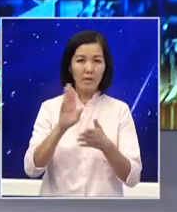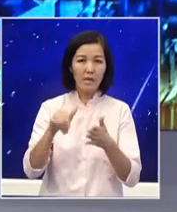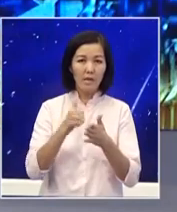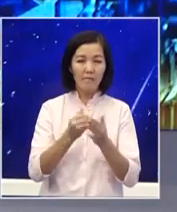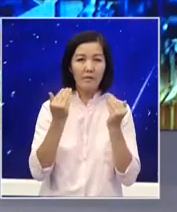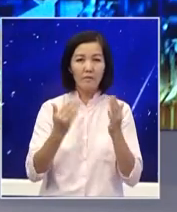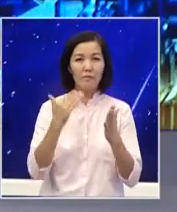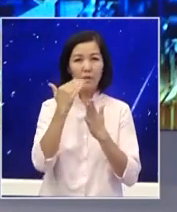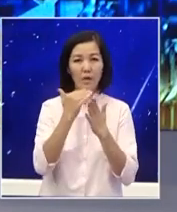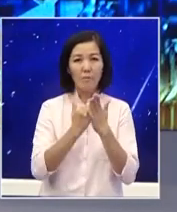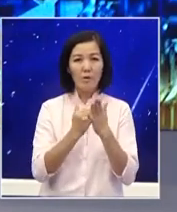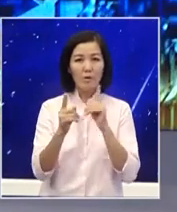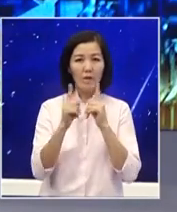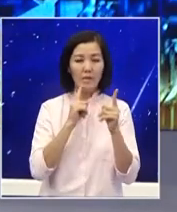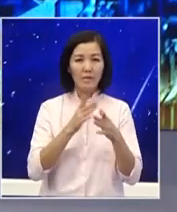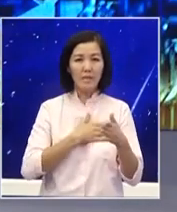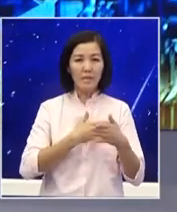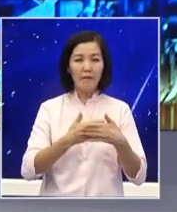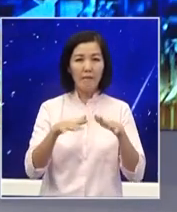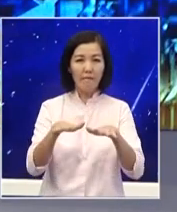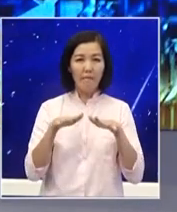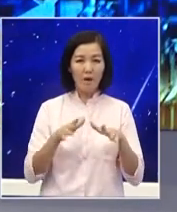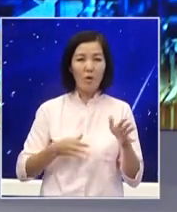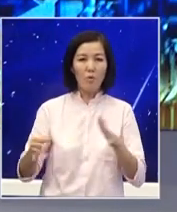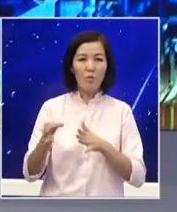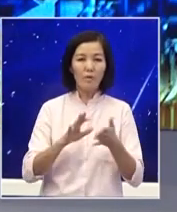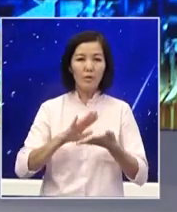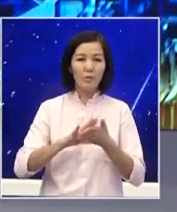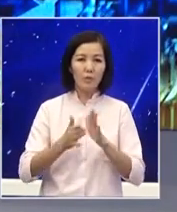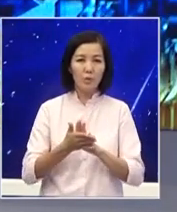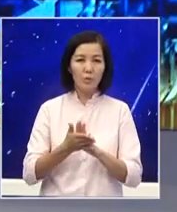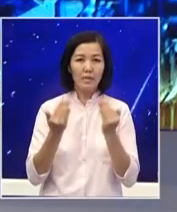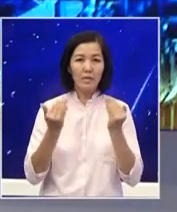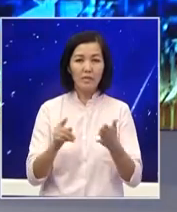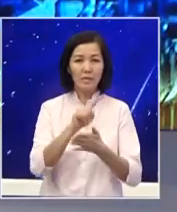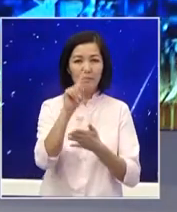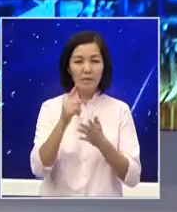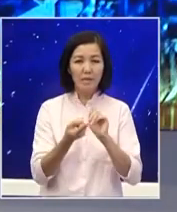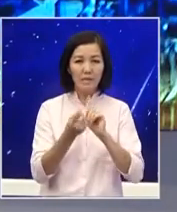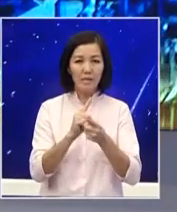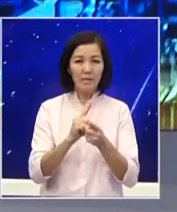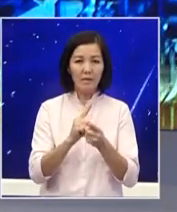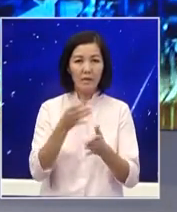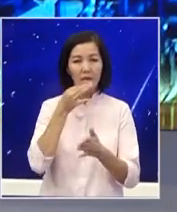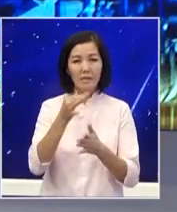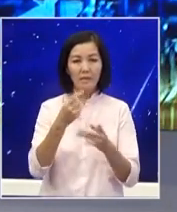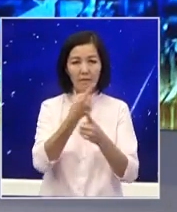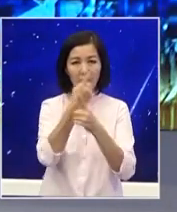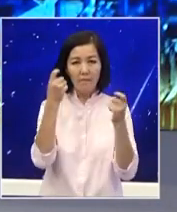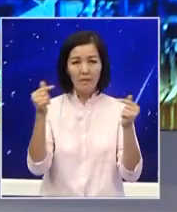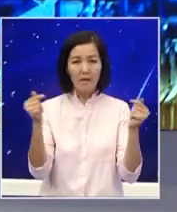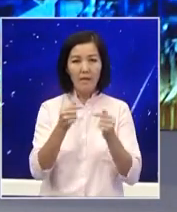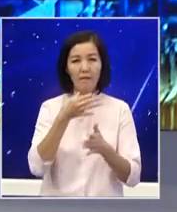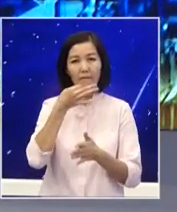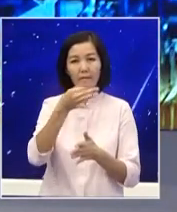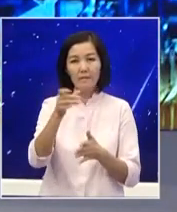повестке дня рабочего совещания актива области ситуация по озвученным вопроса меняется ежедневно соответственно и информацию ответственные лица